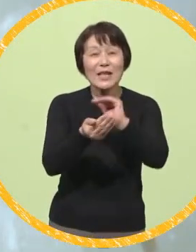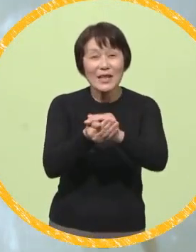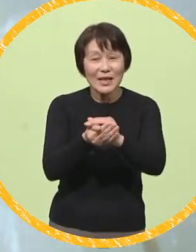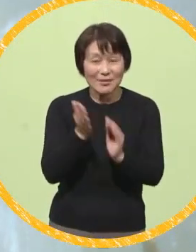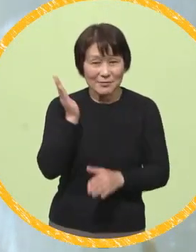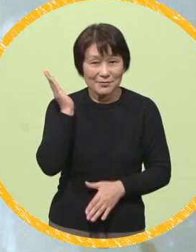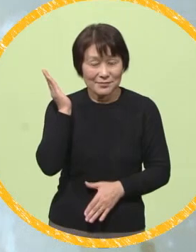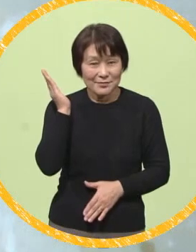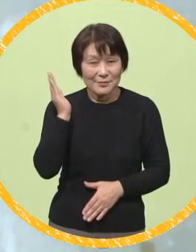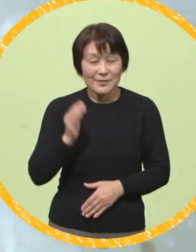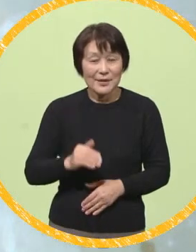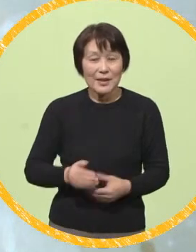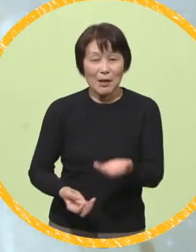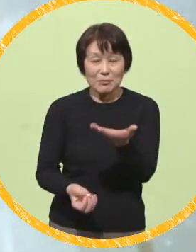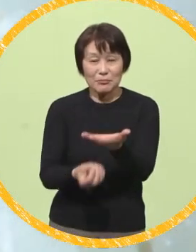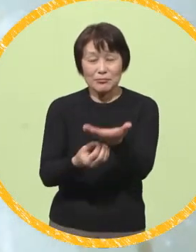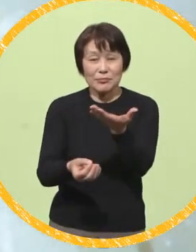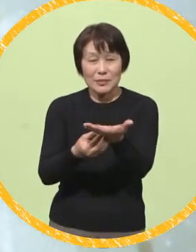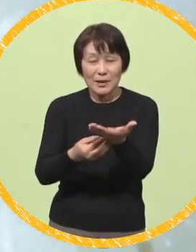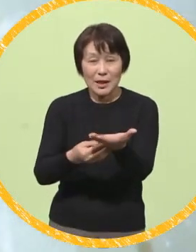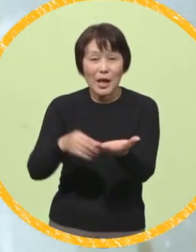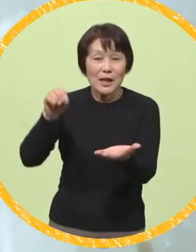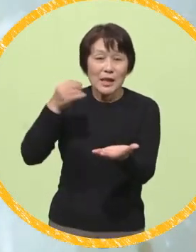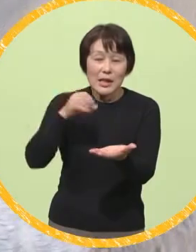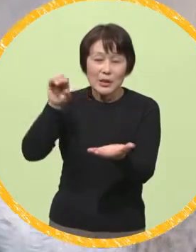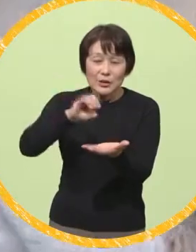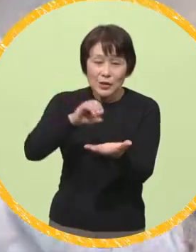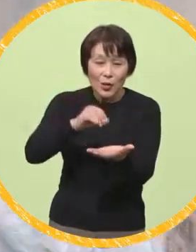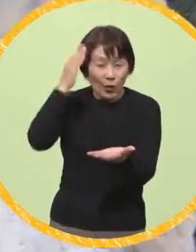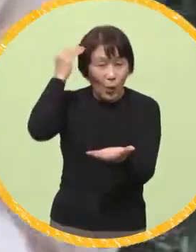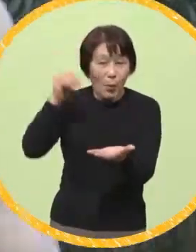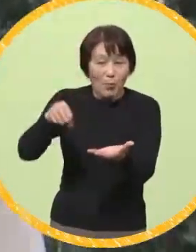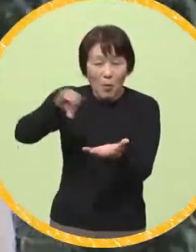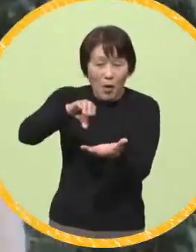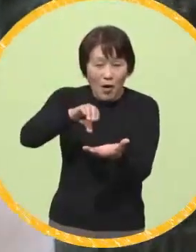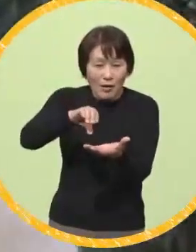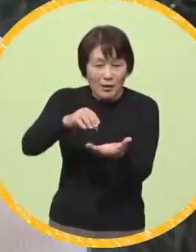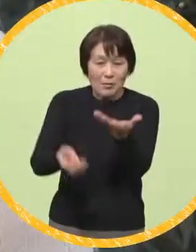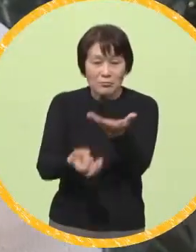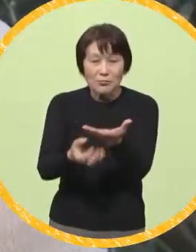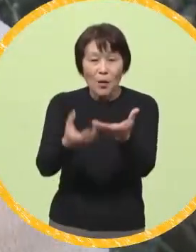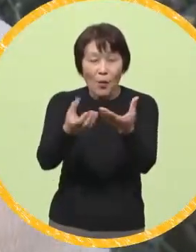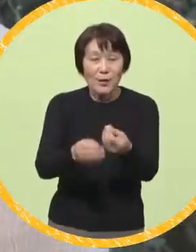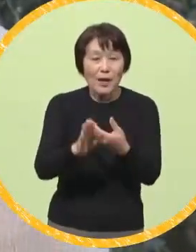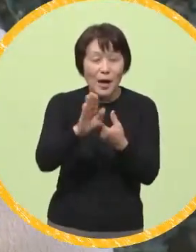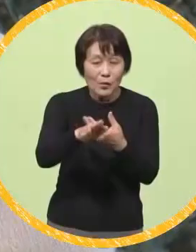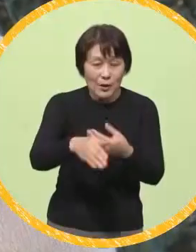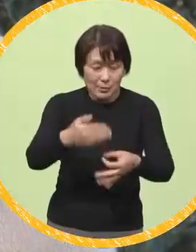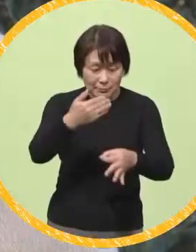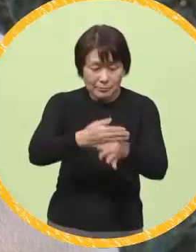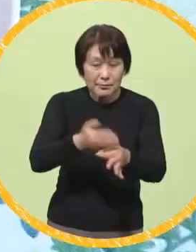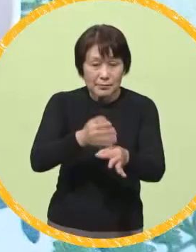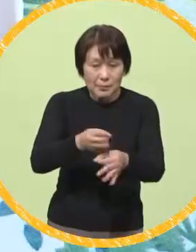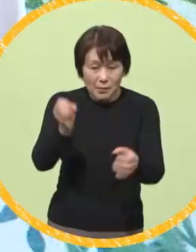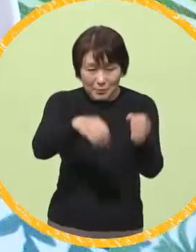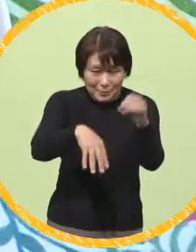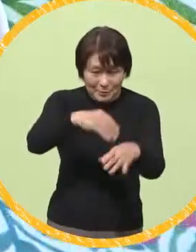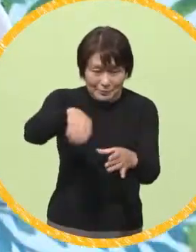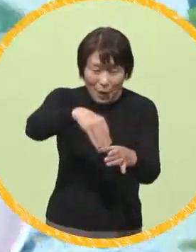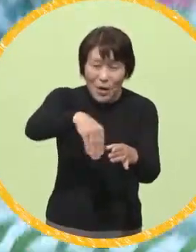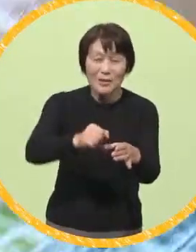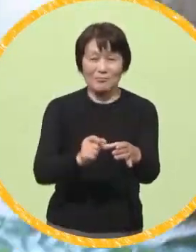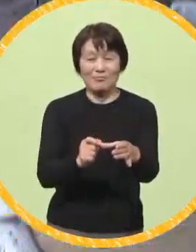ですよ。炊く時に塩とオリーブオイルを入れて、うん、炊き上がりに刻んだオリーブの新漬けを混ぜるんですけど、これがね合うんです